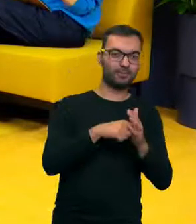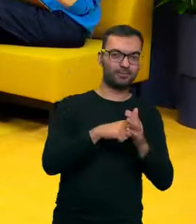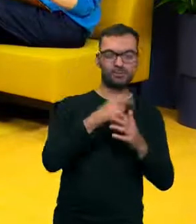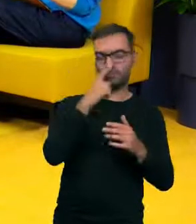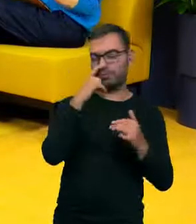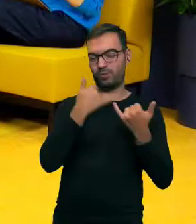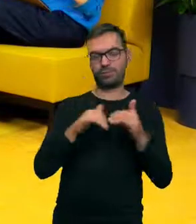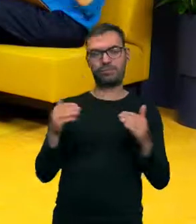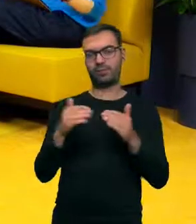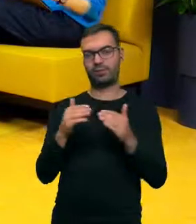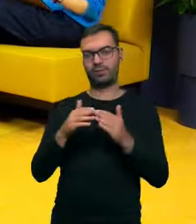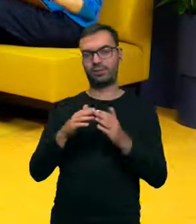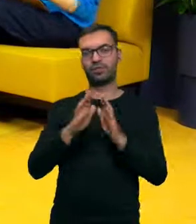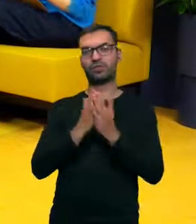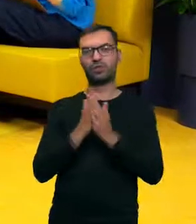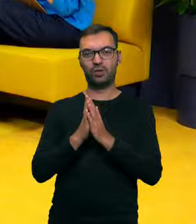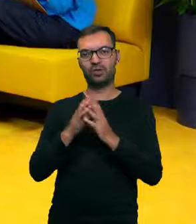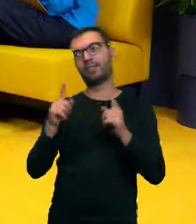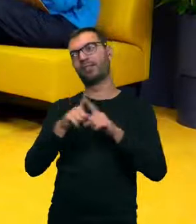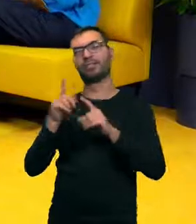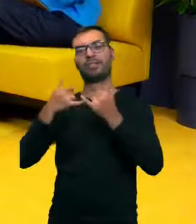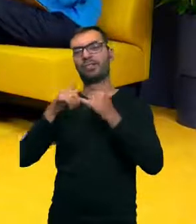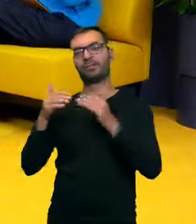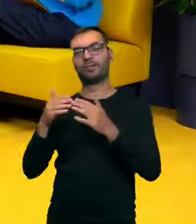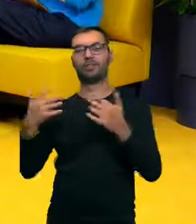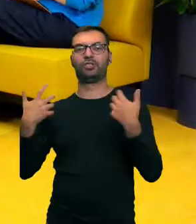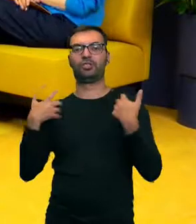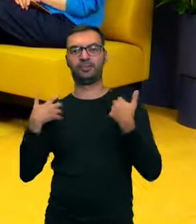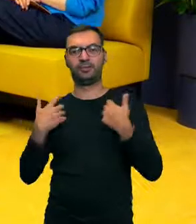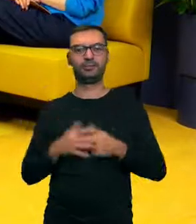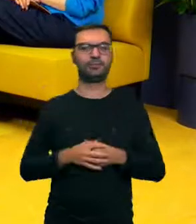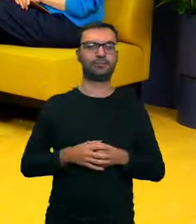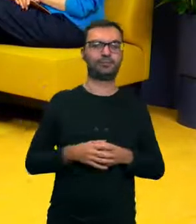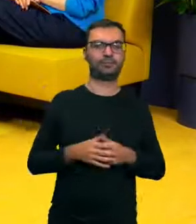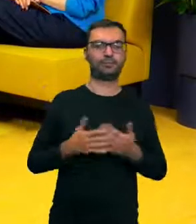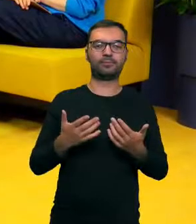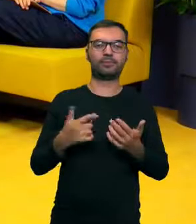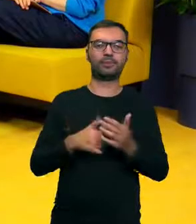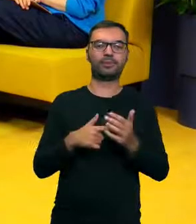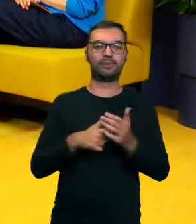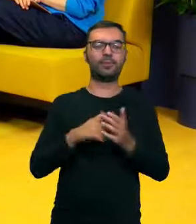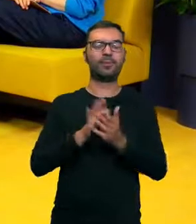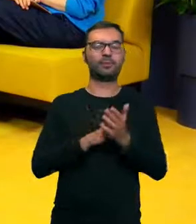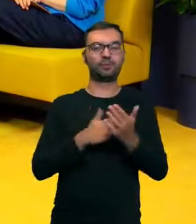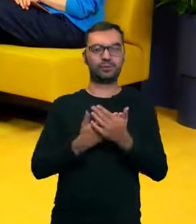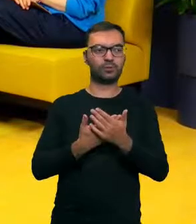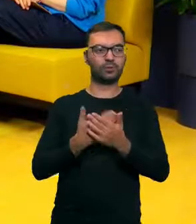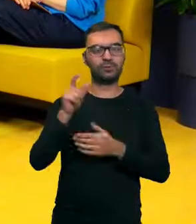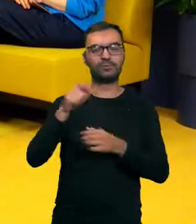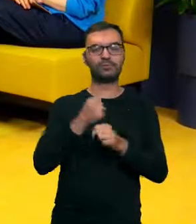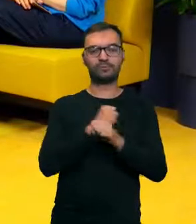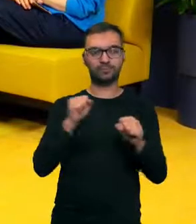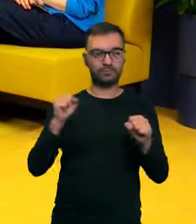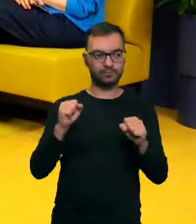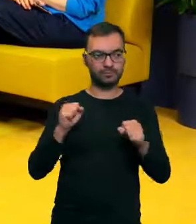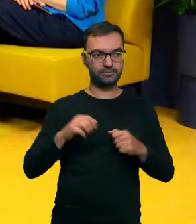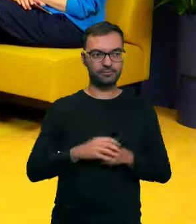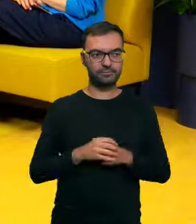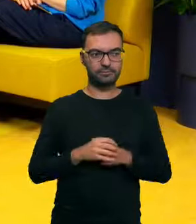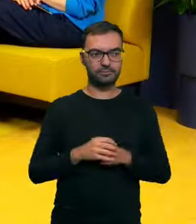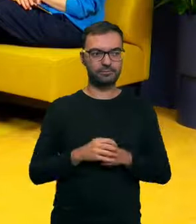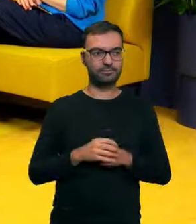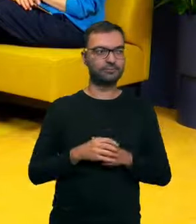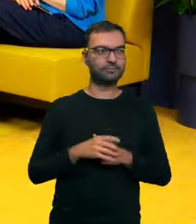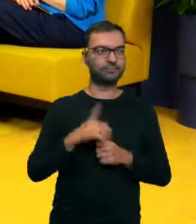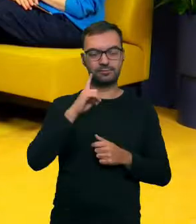jest na ekranie, niż reportaż i niż życie tak naprawdę. No i właśnie przykładem takiej postaci, która jest